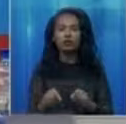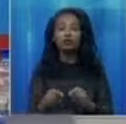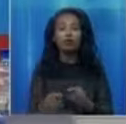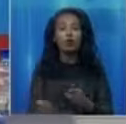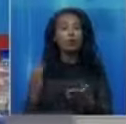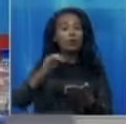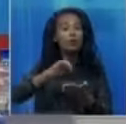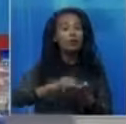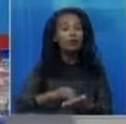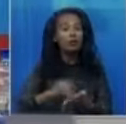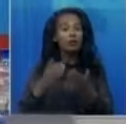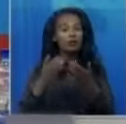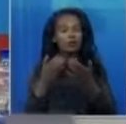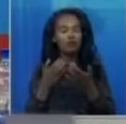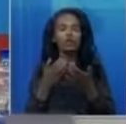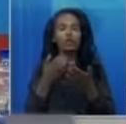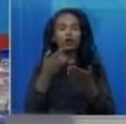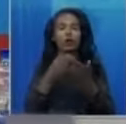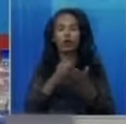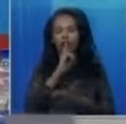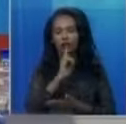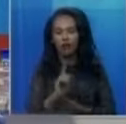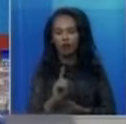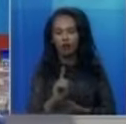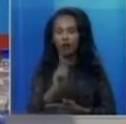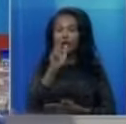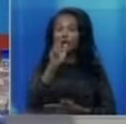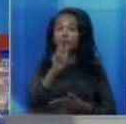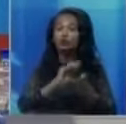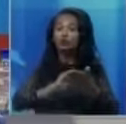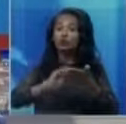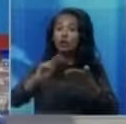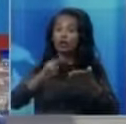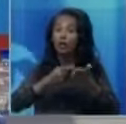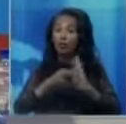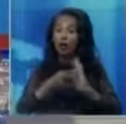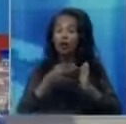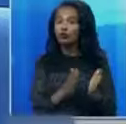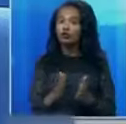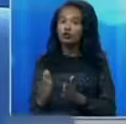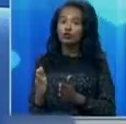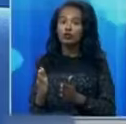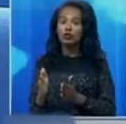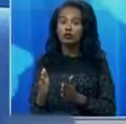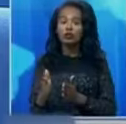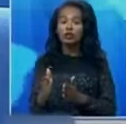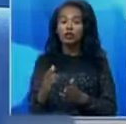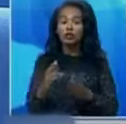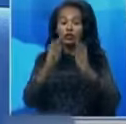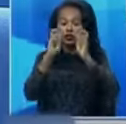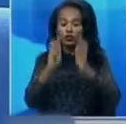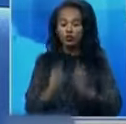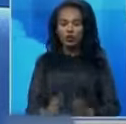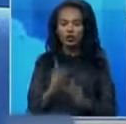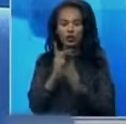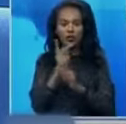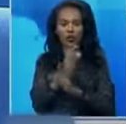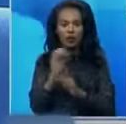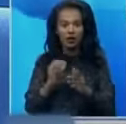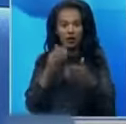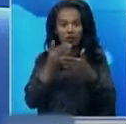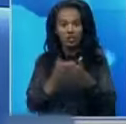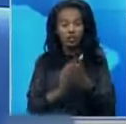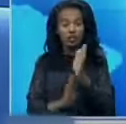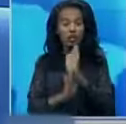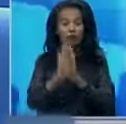መድገም የምንፈልገው ያ ሪከርድ ነው። 3 ሚሊዮን ማለት ቀላል ነገር አይደለም። ቅርሶቻችንን ከመጠበቅና የመዳረሻ